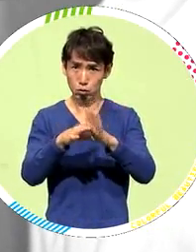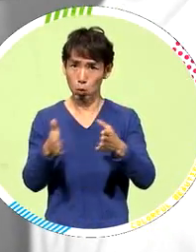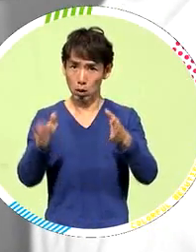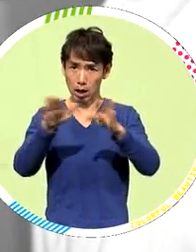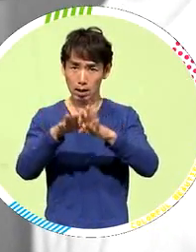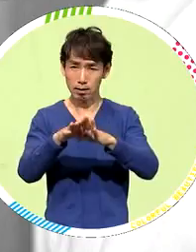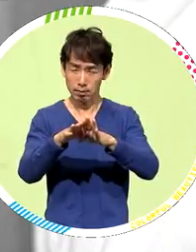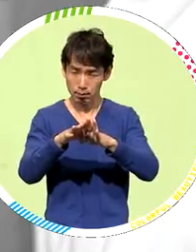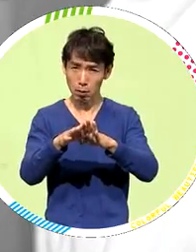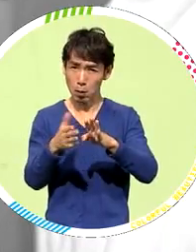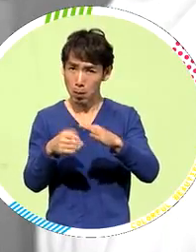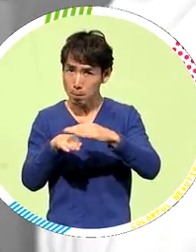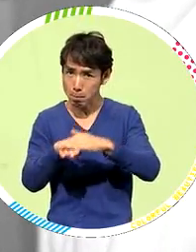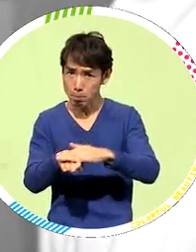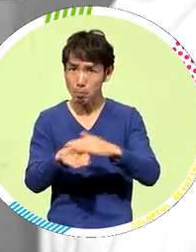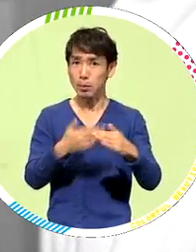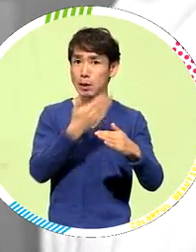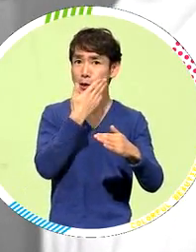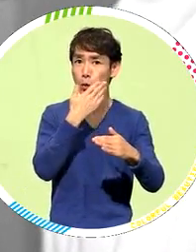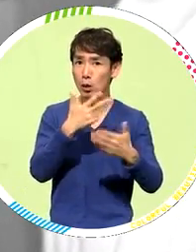登場です